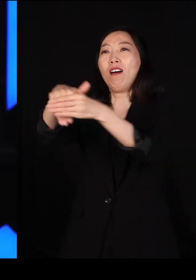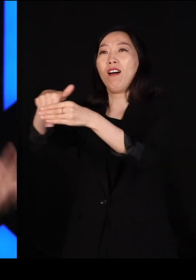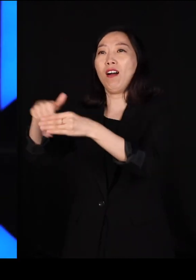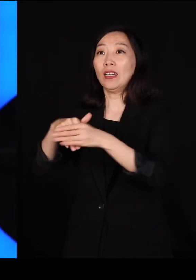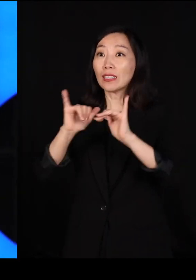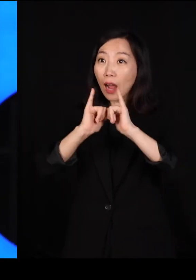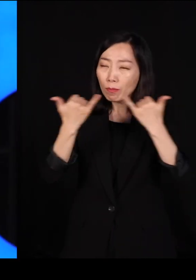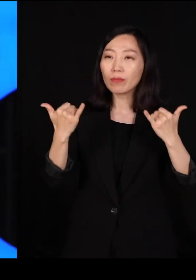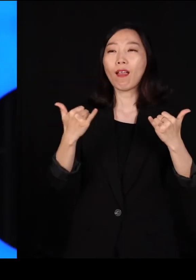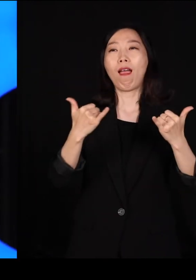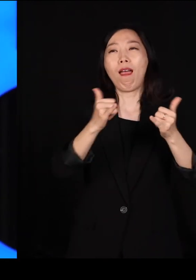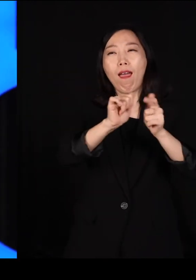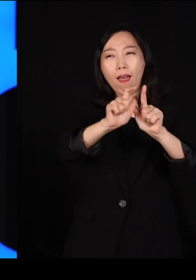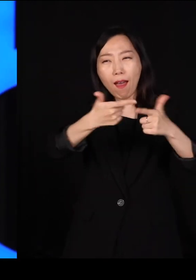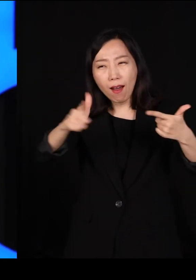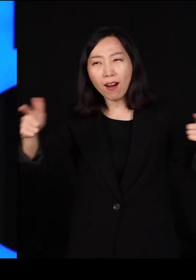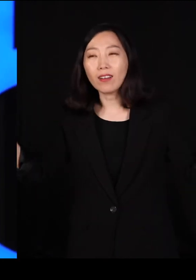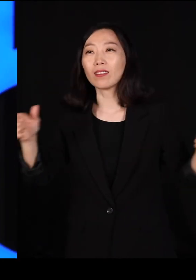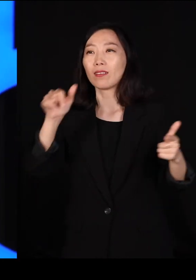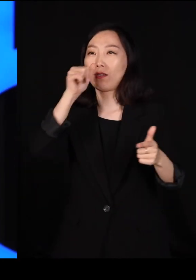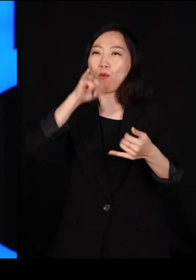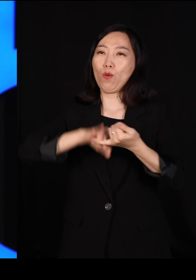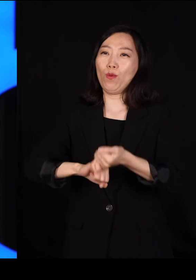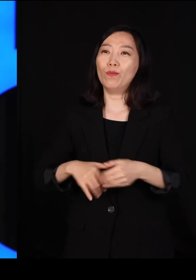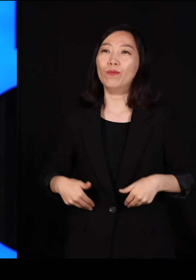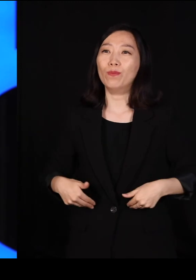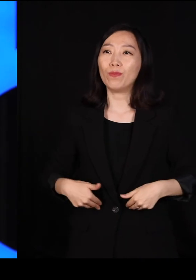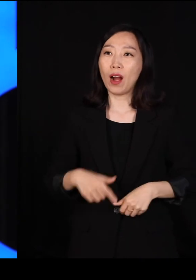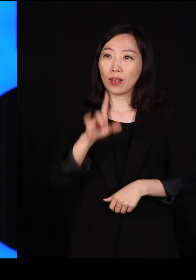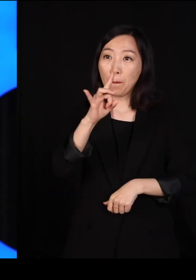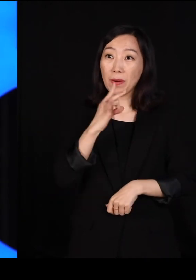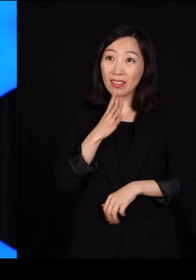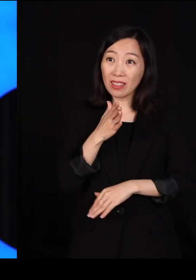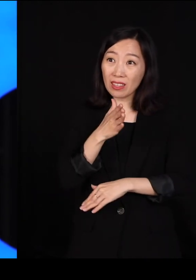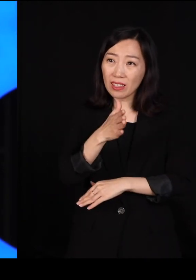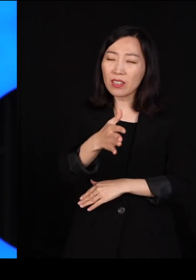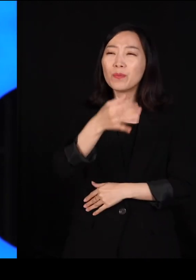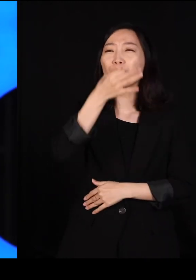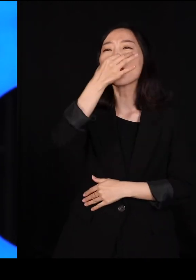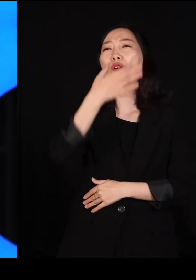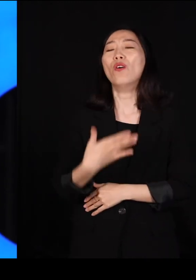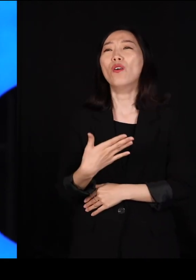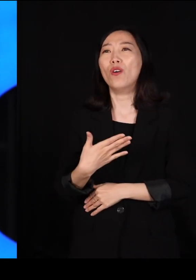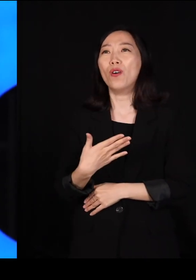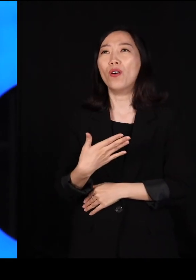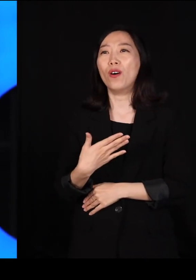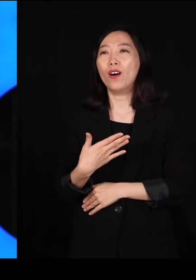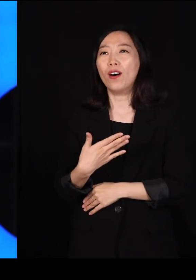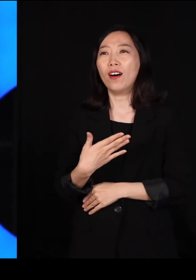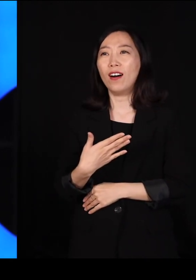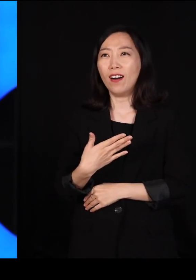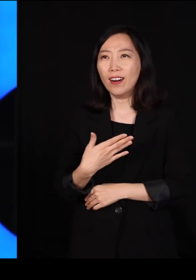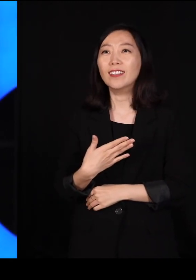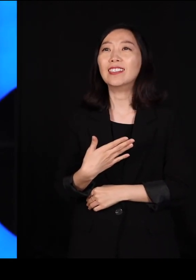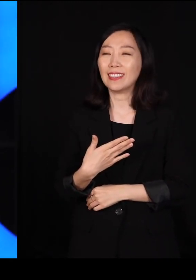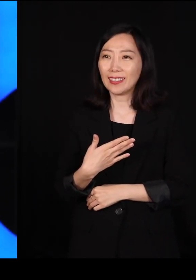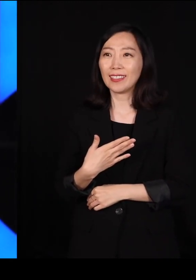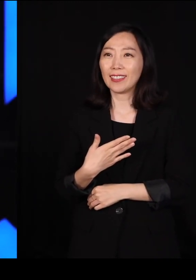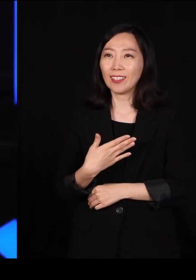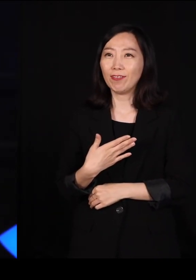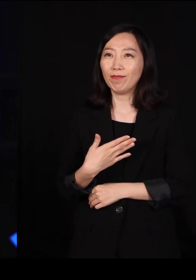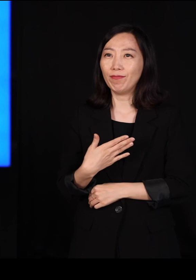다양한 사람이 있어야만 돼요. 하나만 하다가는